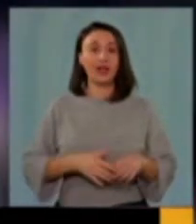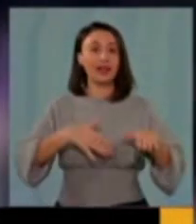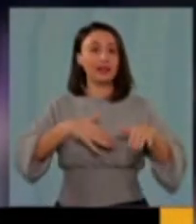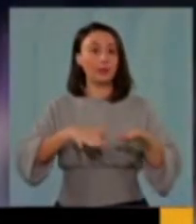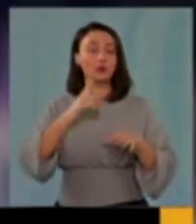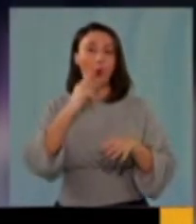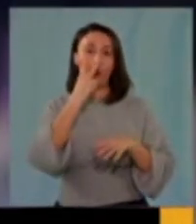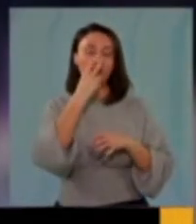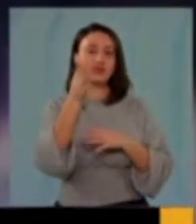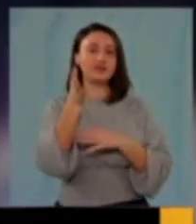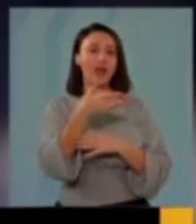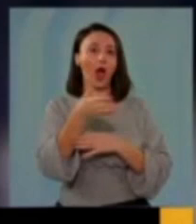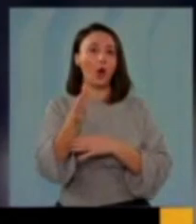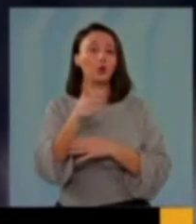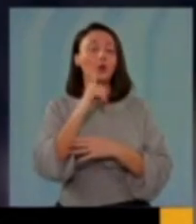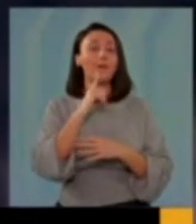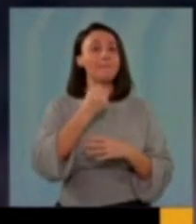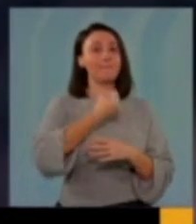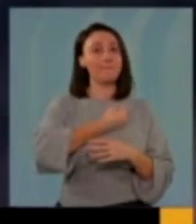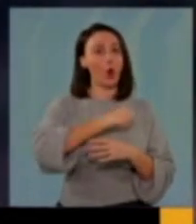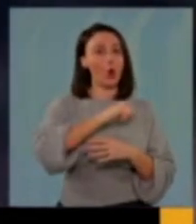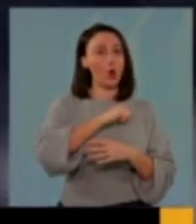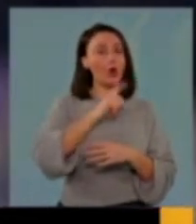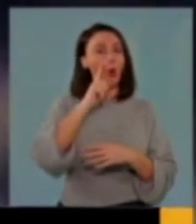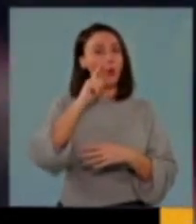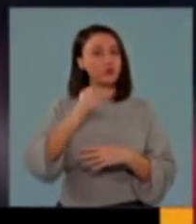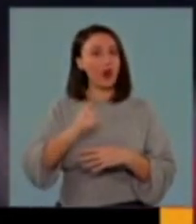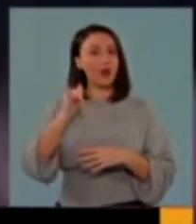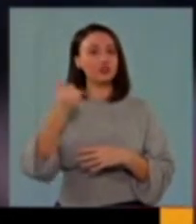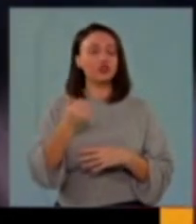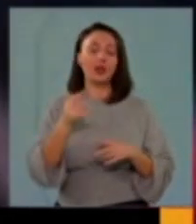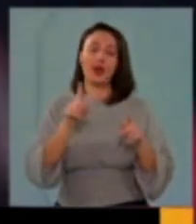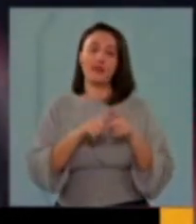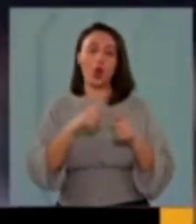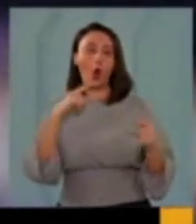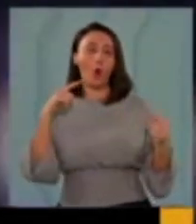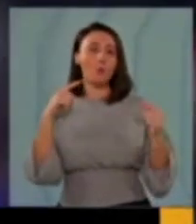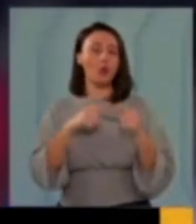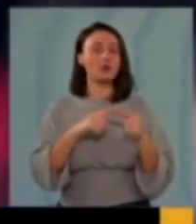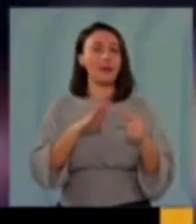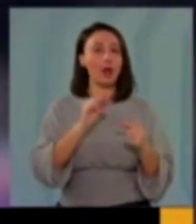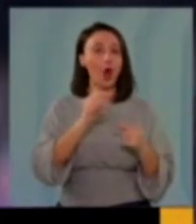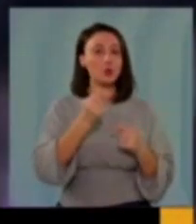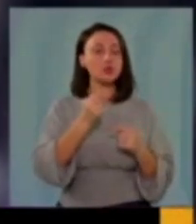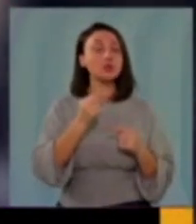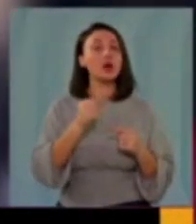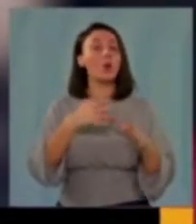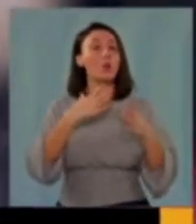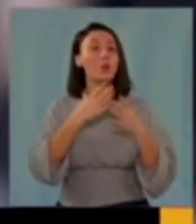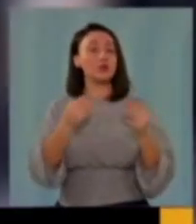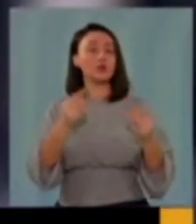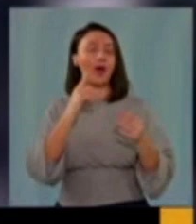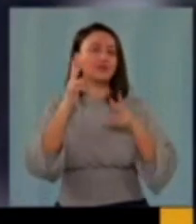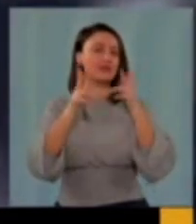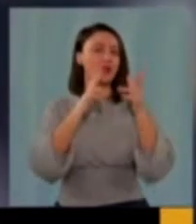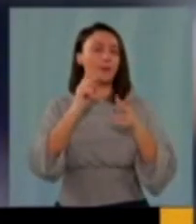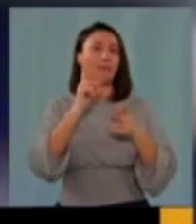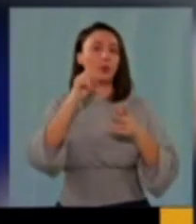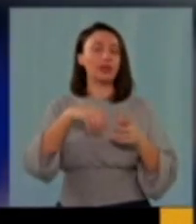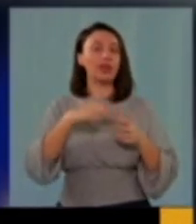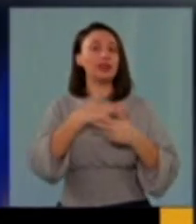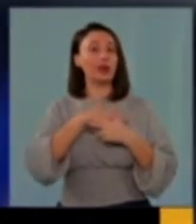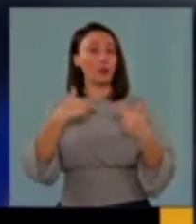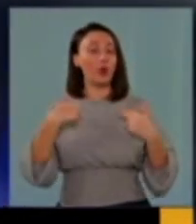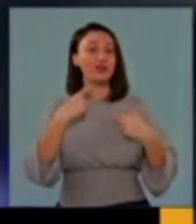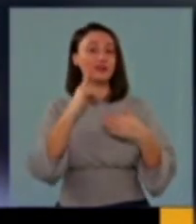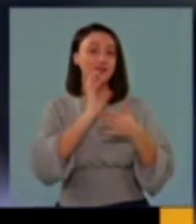Demonstranții au afișat steaguri ucrainiene, poloneze și europene, dar și pe cele ale opoziției din Belarus. În timp ce mulțimea scanda Putin la tribunal, pe